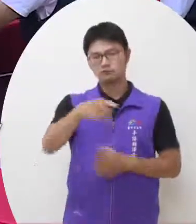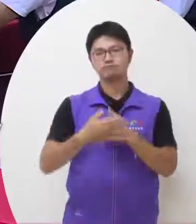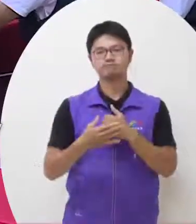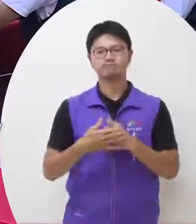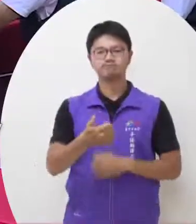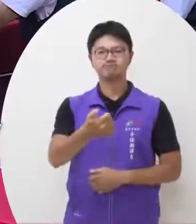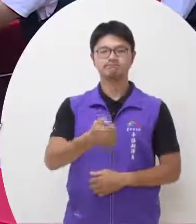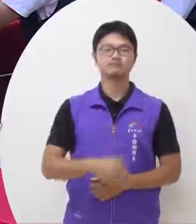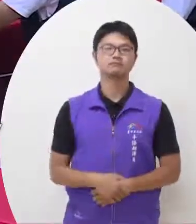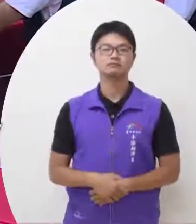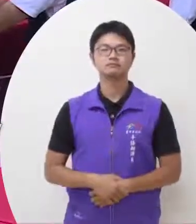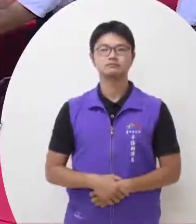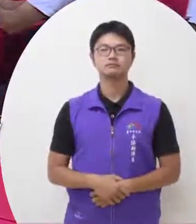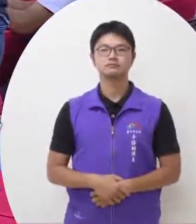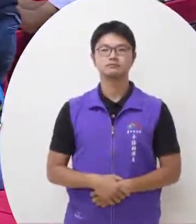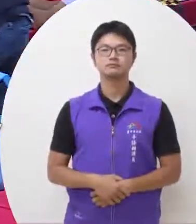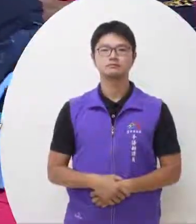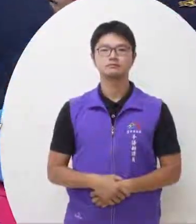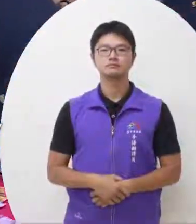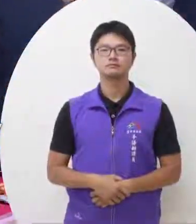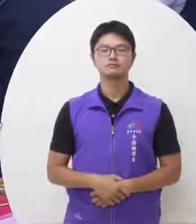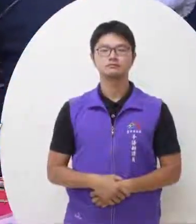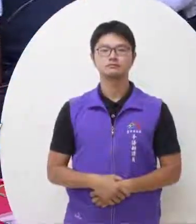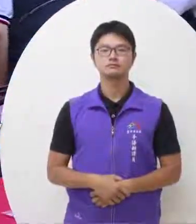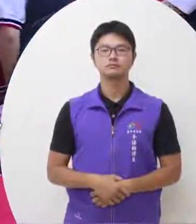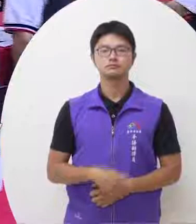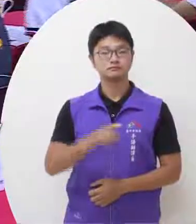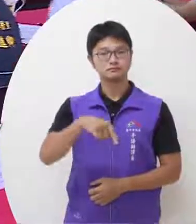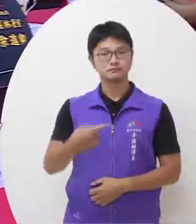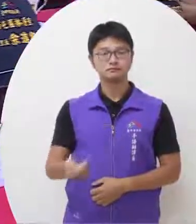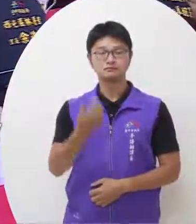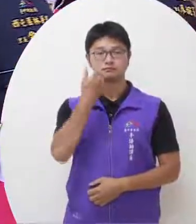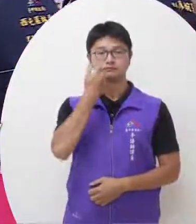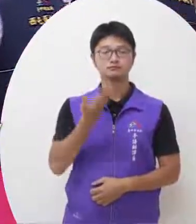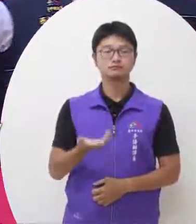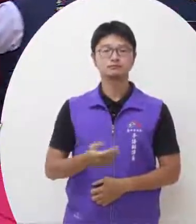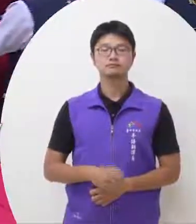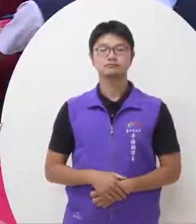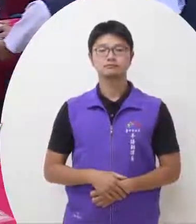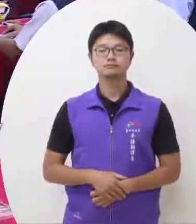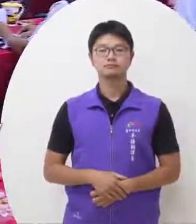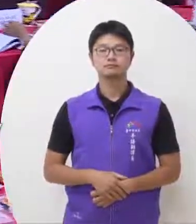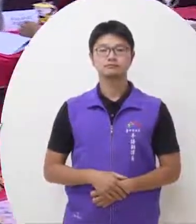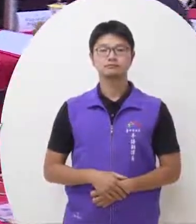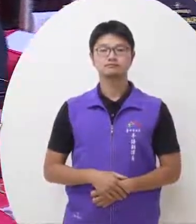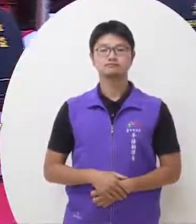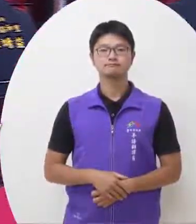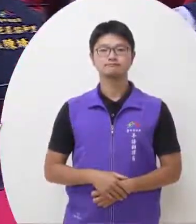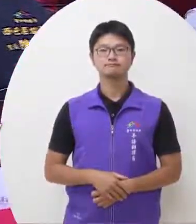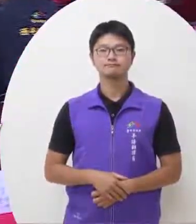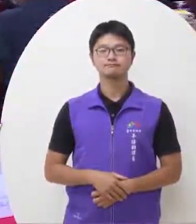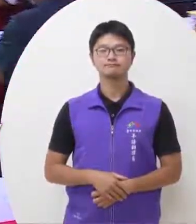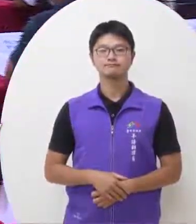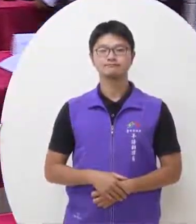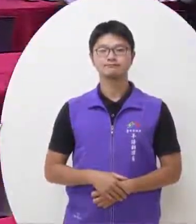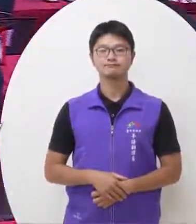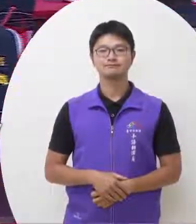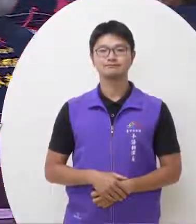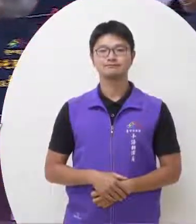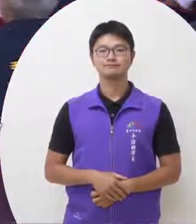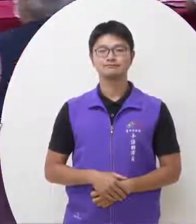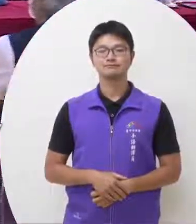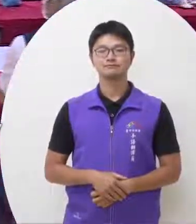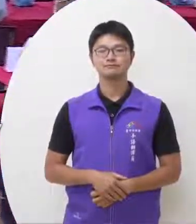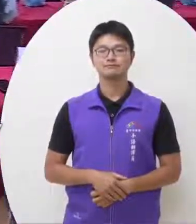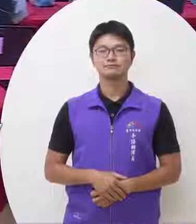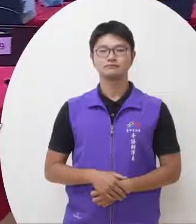谢谢。接下来是凤珍吗？桂玉，接下来是桂玉哈，桂